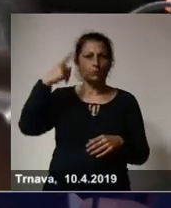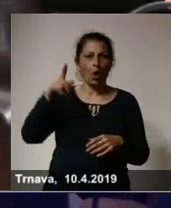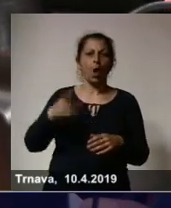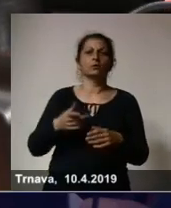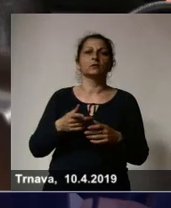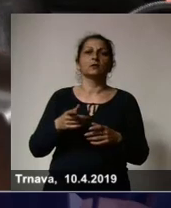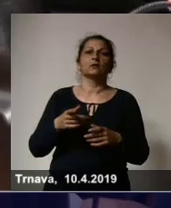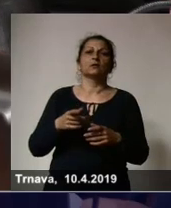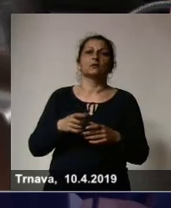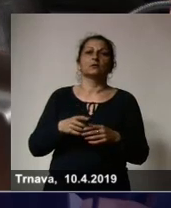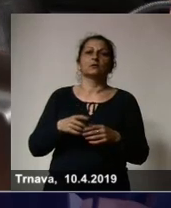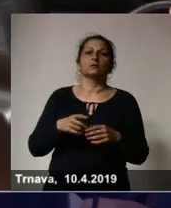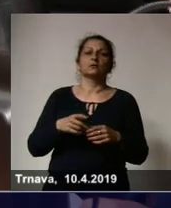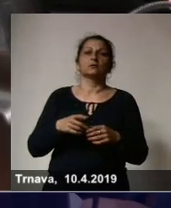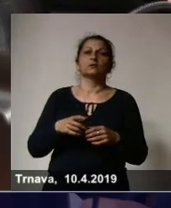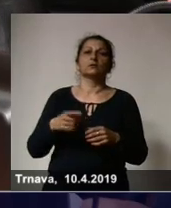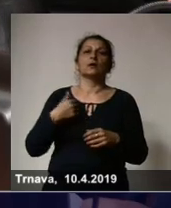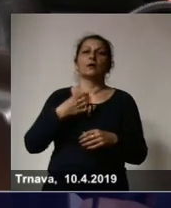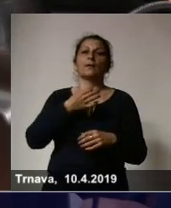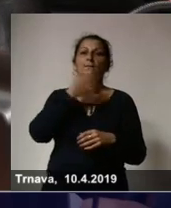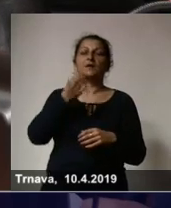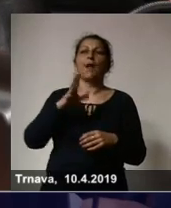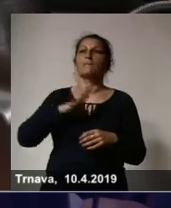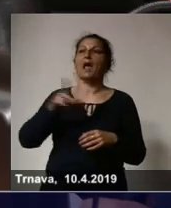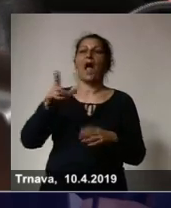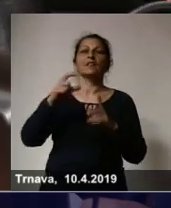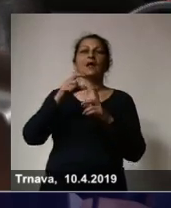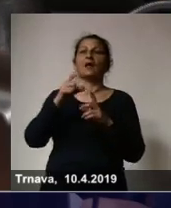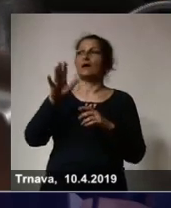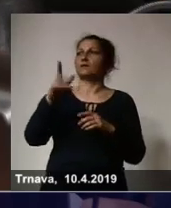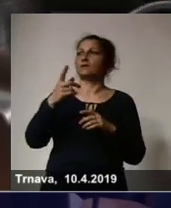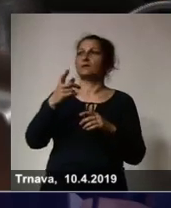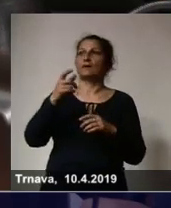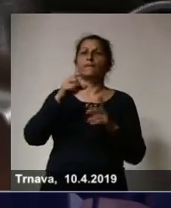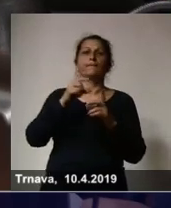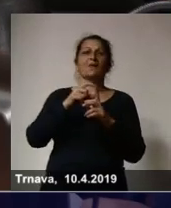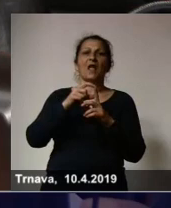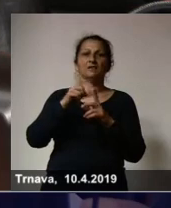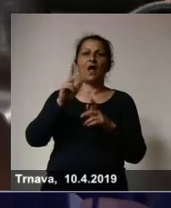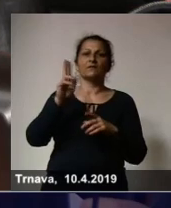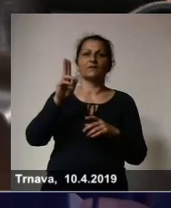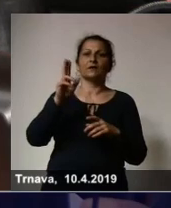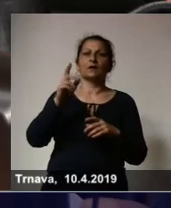prvého vicežupana, či je ambícia mať prestávku. Povedal, že mám to zistiť podľa vôle pléna.